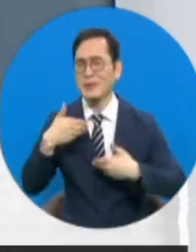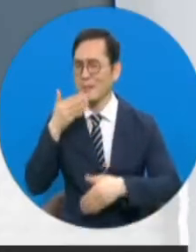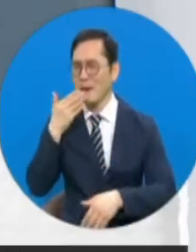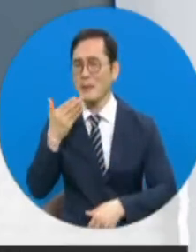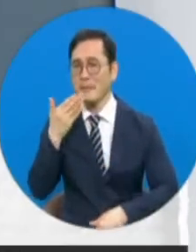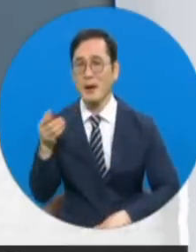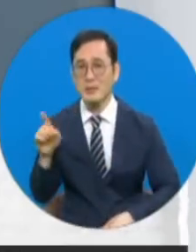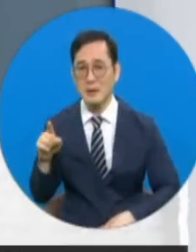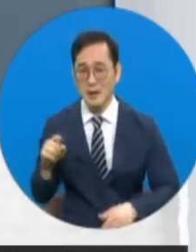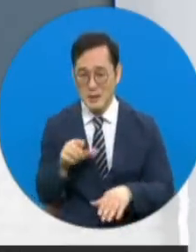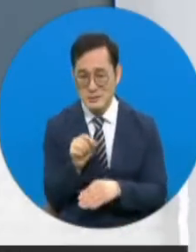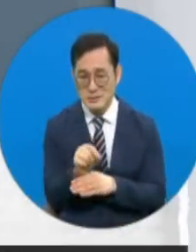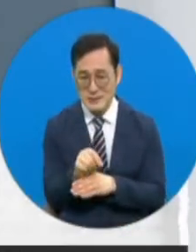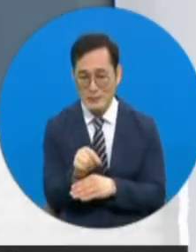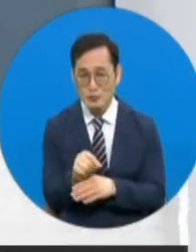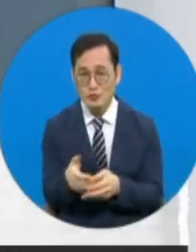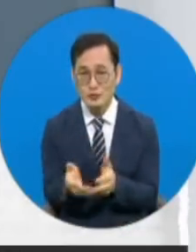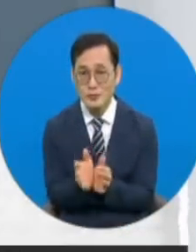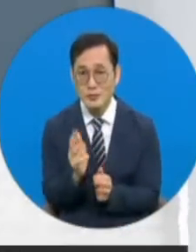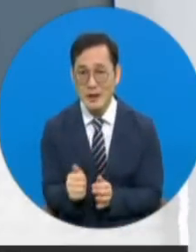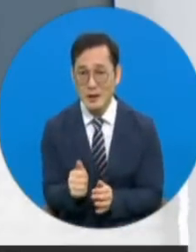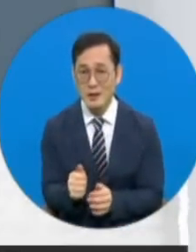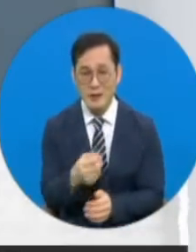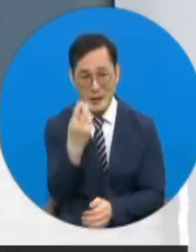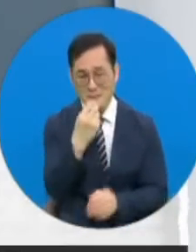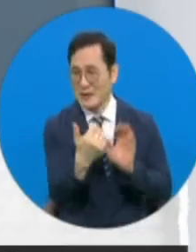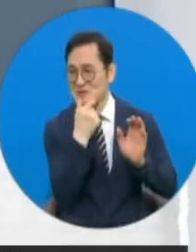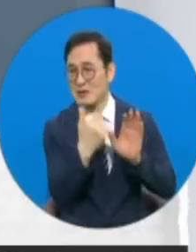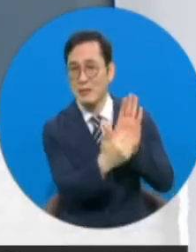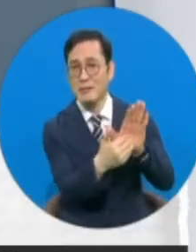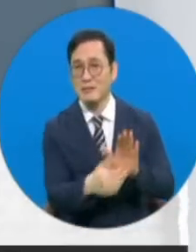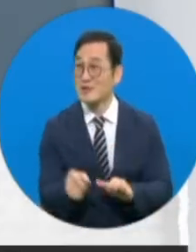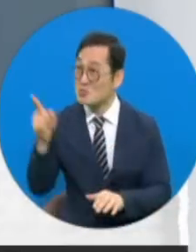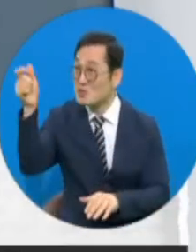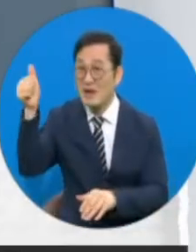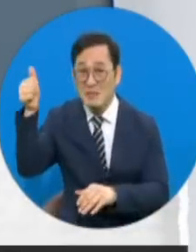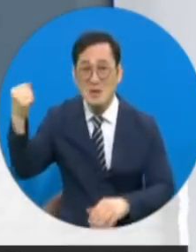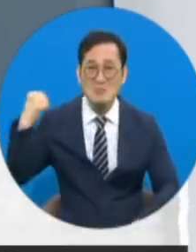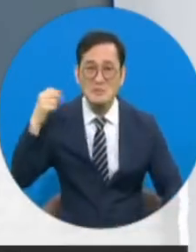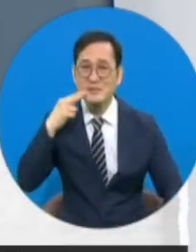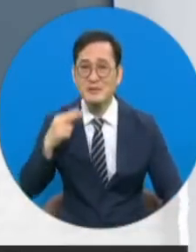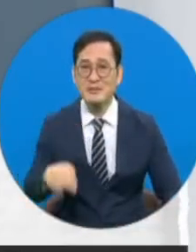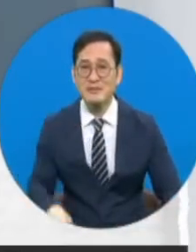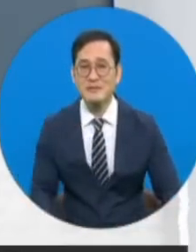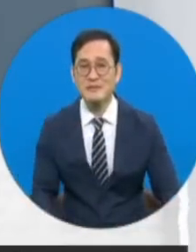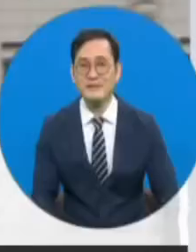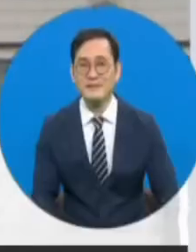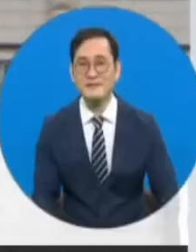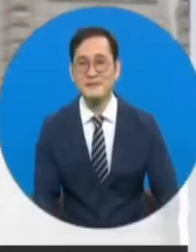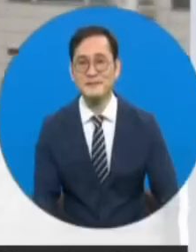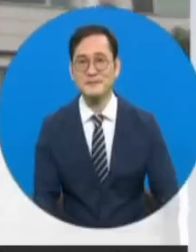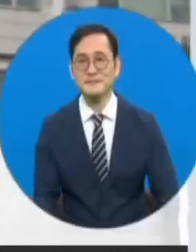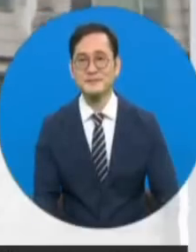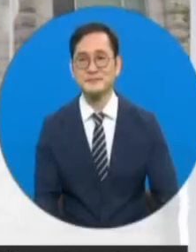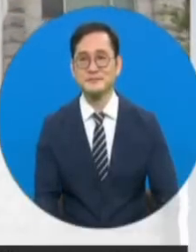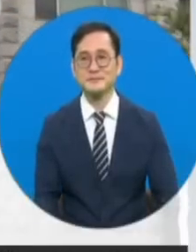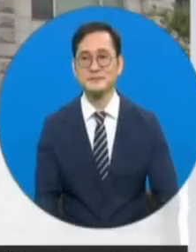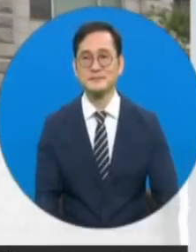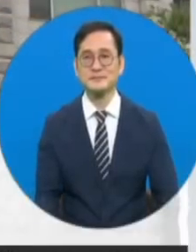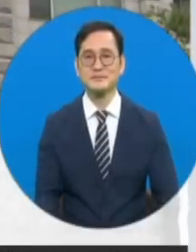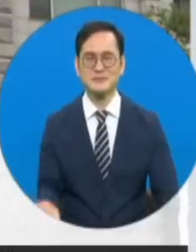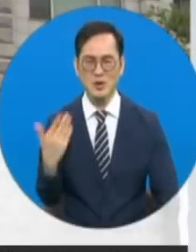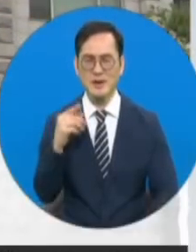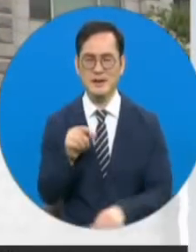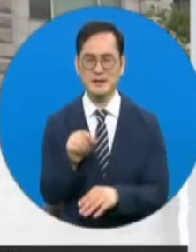이제 5월 달 초부터 문제들이 막 나왔습니다 아빠 찬스에 대한 의혹들이 쏟아져 나왔고요 사무총장 서장 등 근데 그때 성관에서